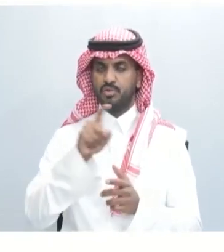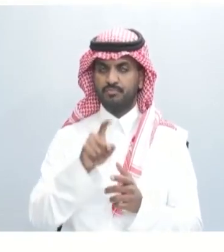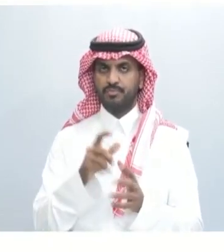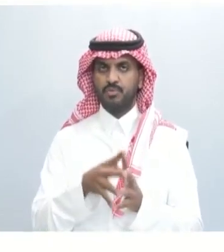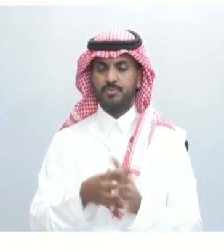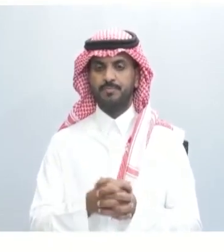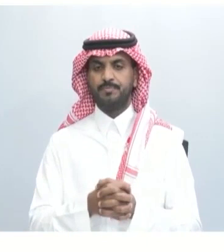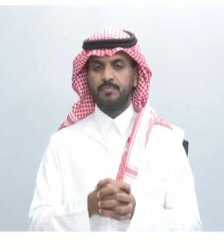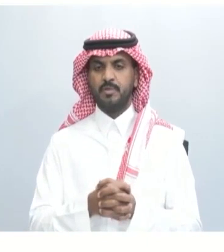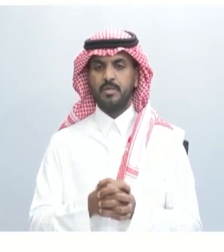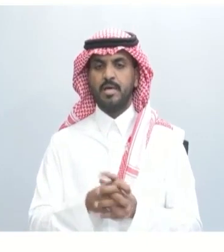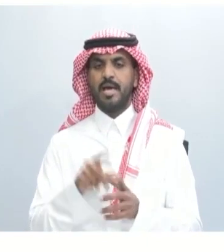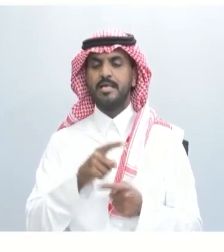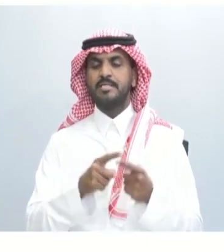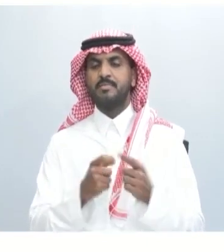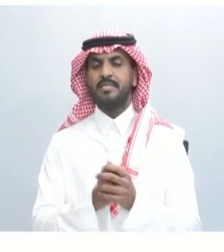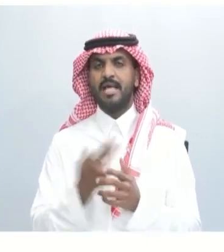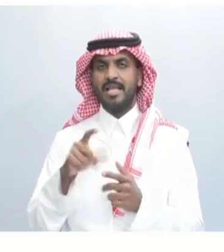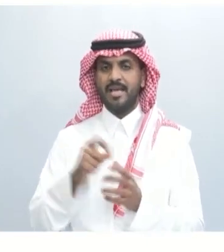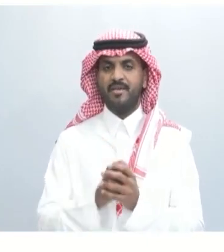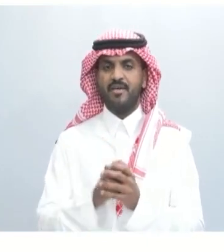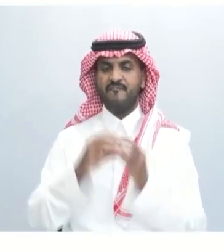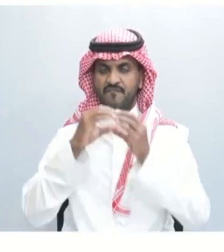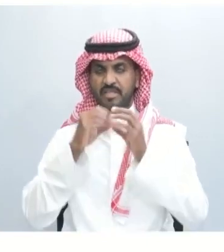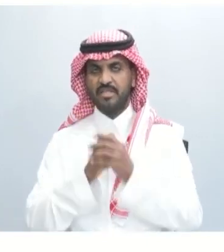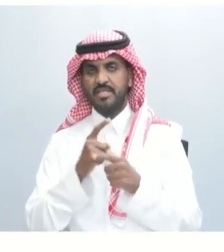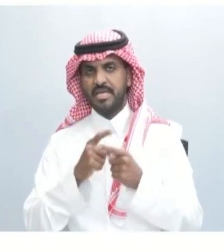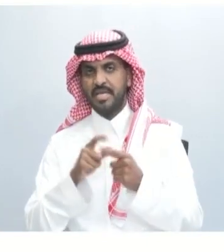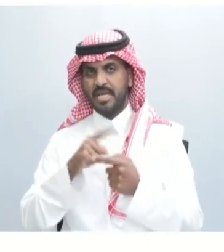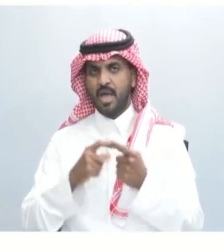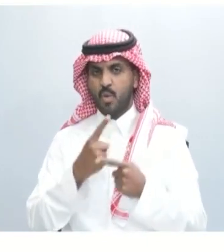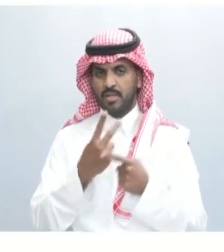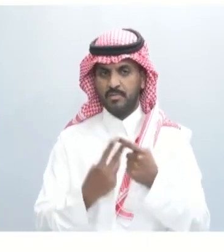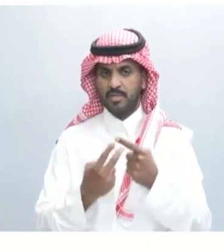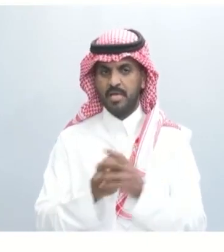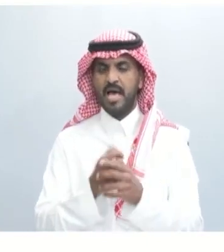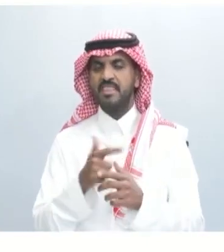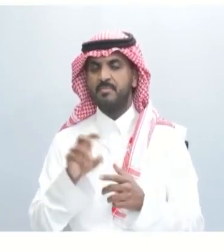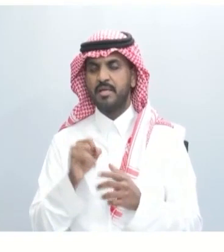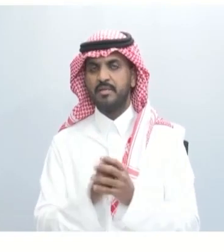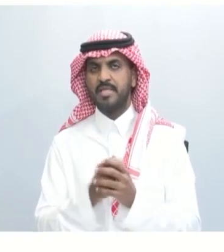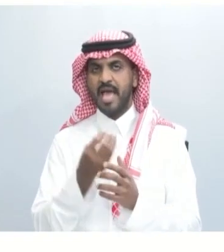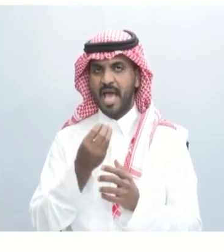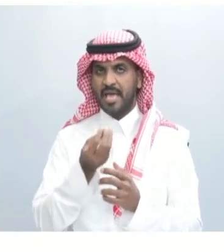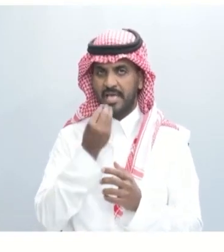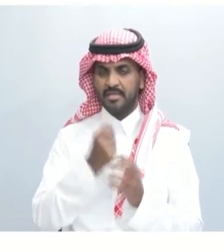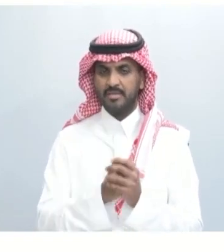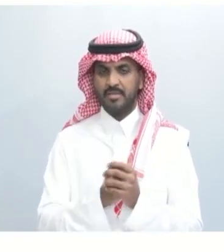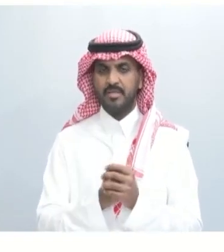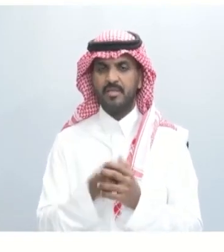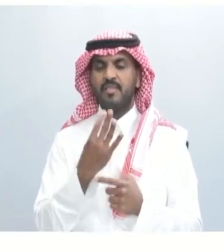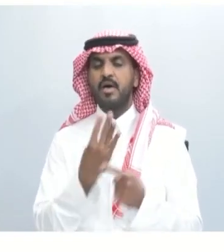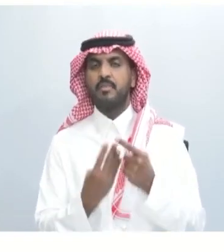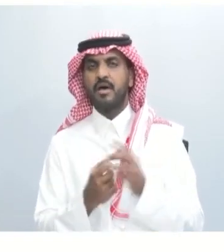السؤال التالي قسمت علياء فطيره الى اثمان فاذا اكلت ثلاثه ارباع الفطيره